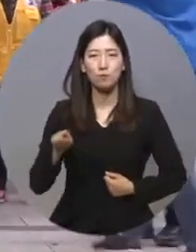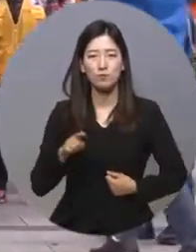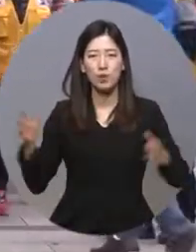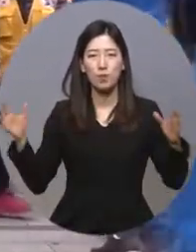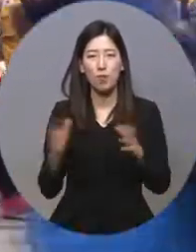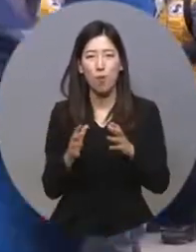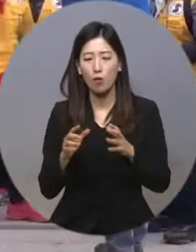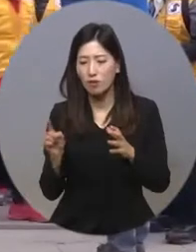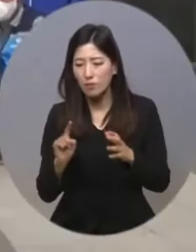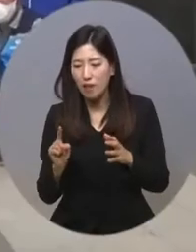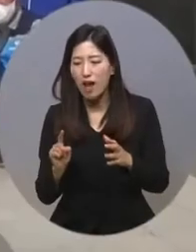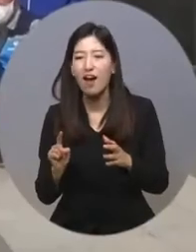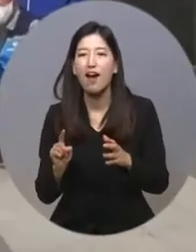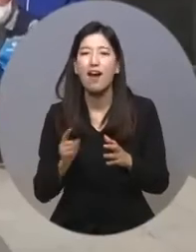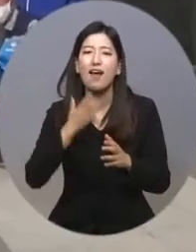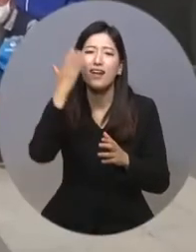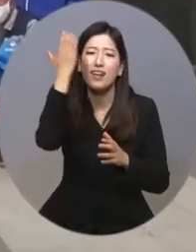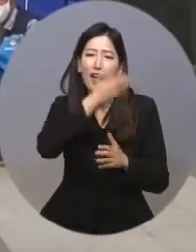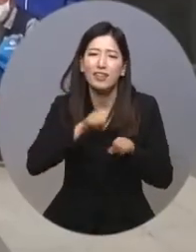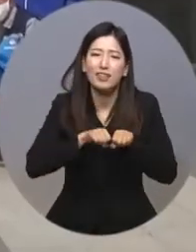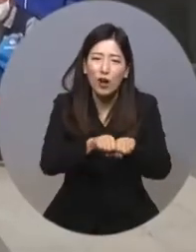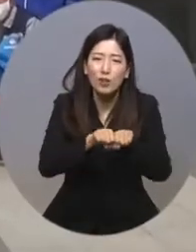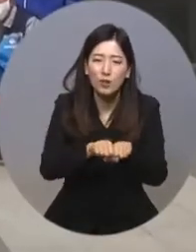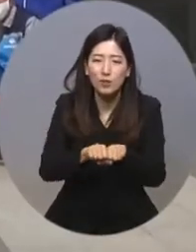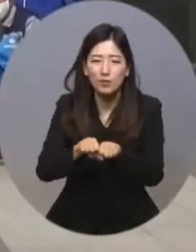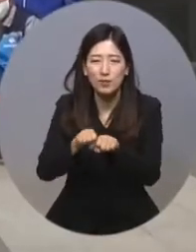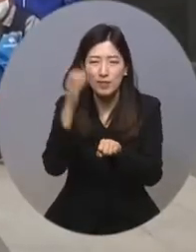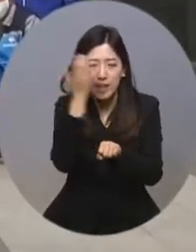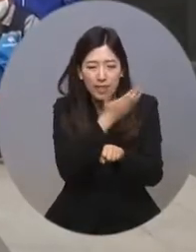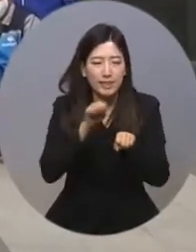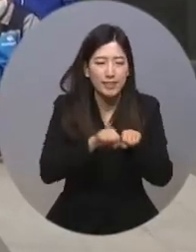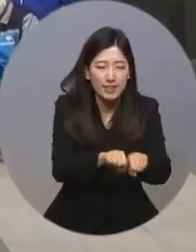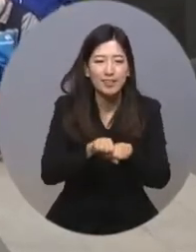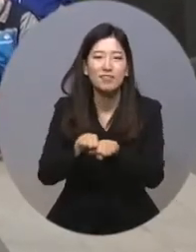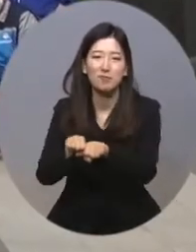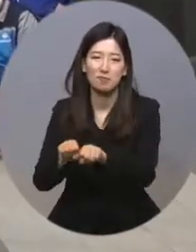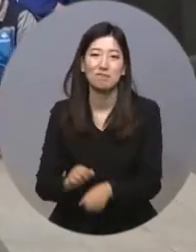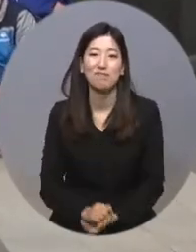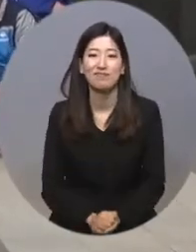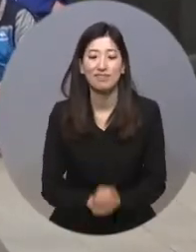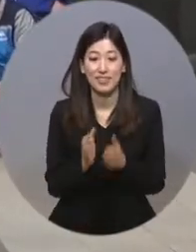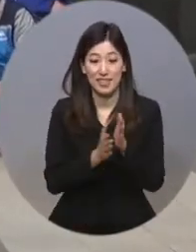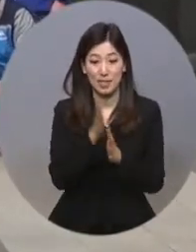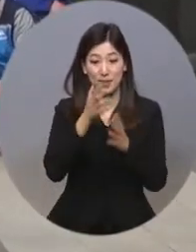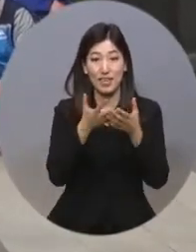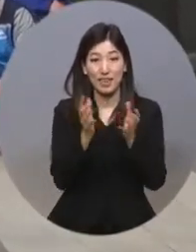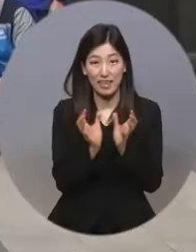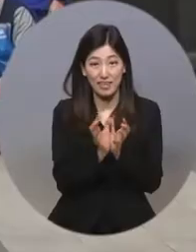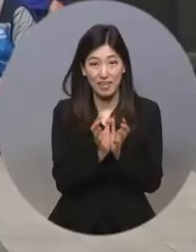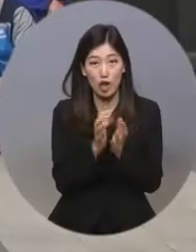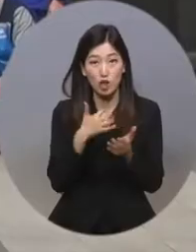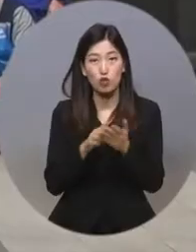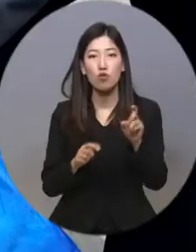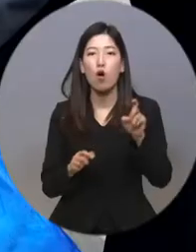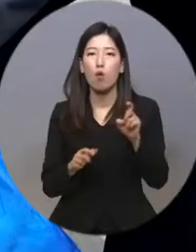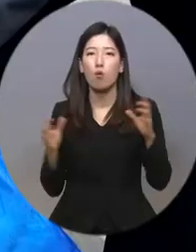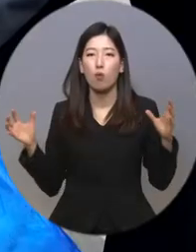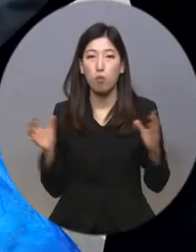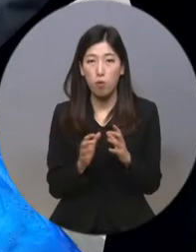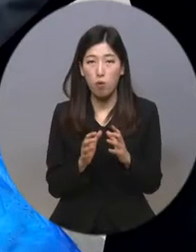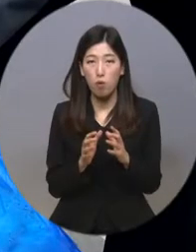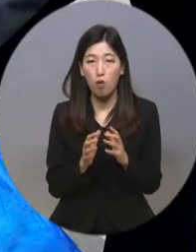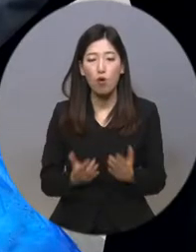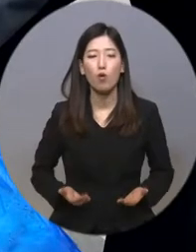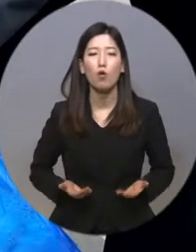대청소를 실시했습니다. 지난해 10개의 시민단체들로 결성된 클린 의정부 연합봉사단은